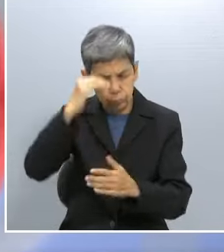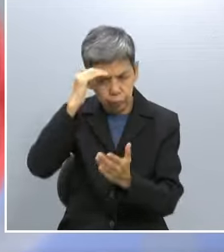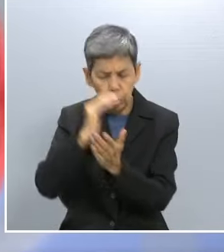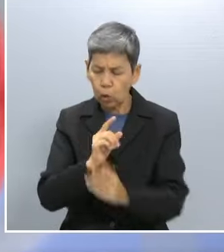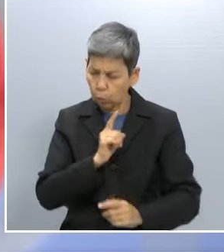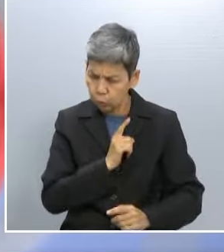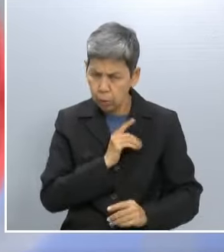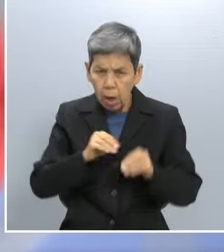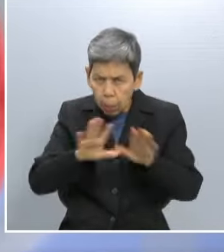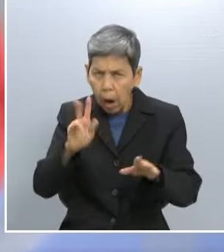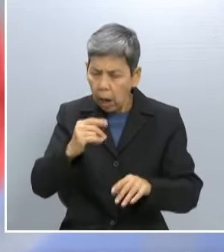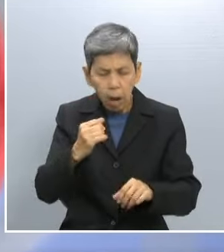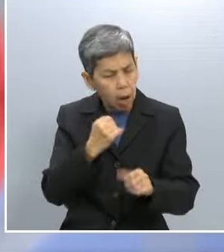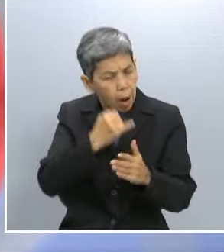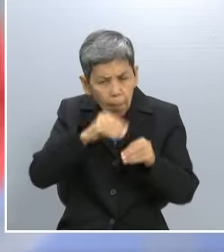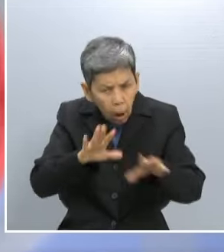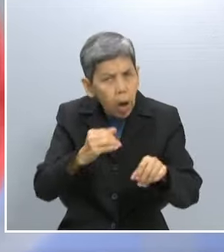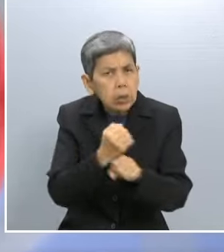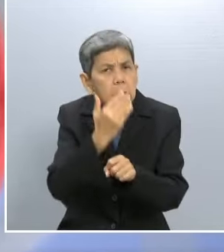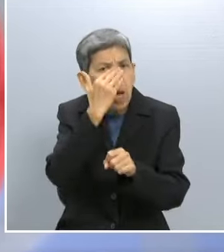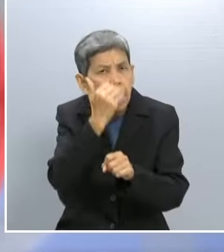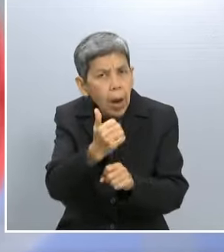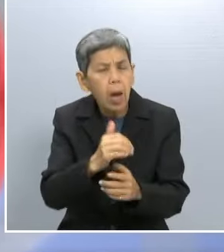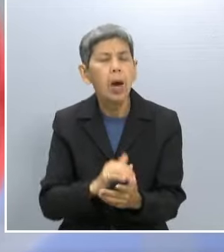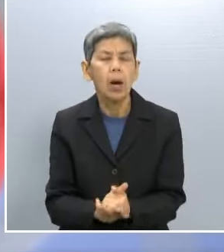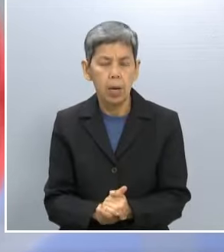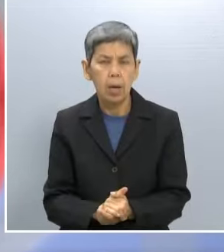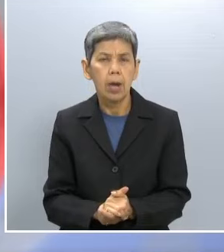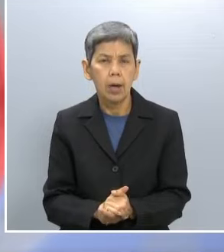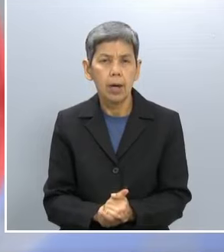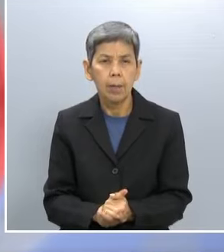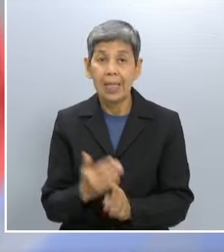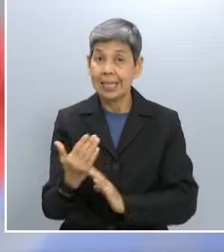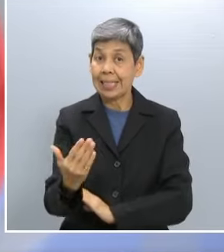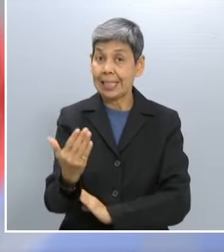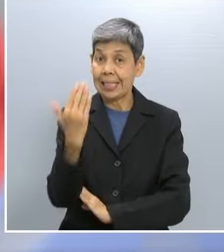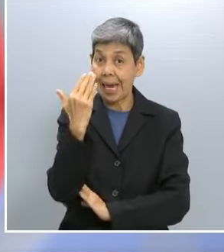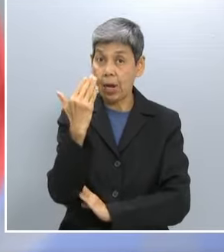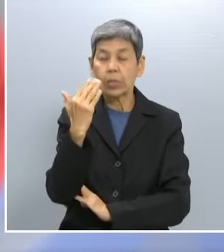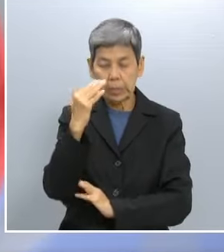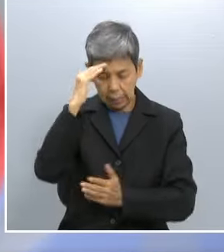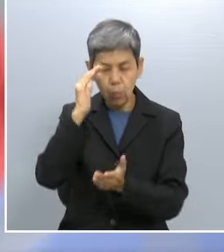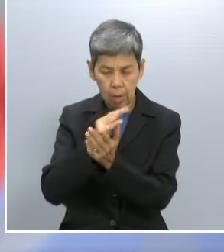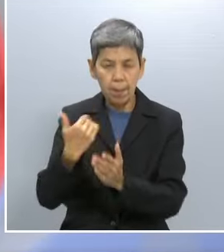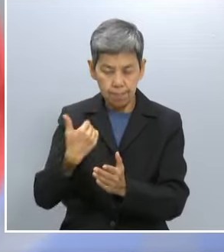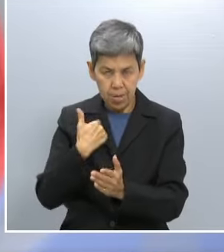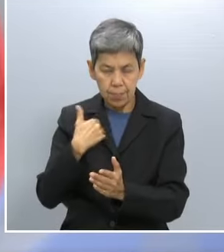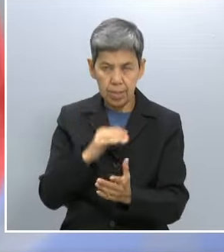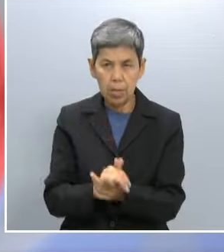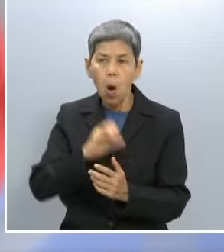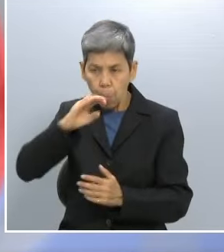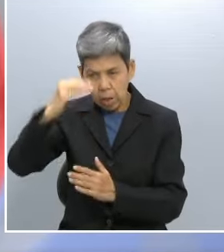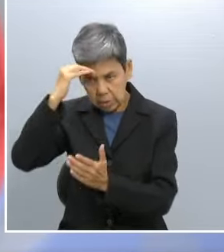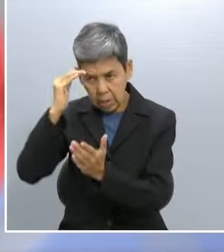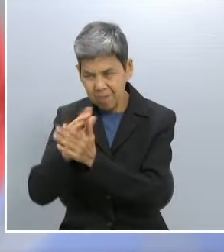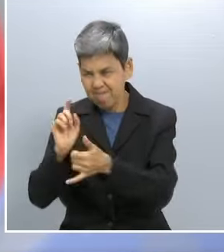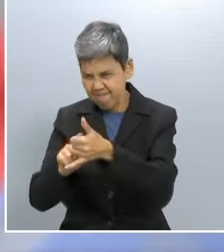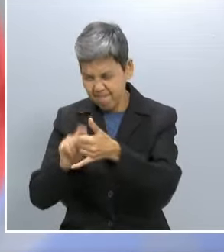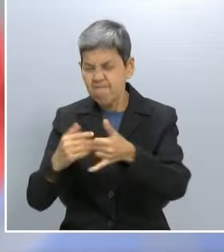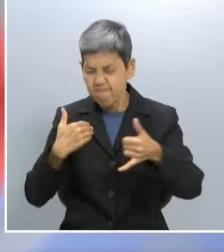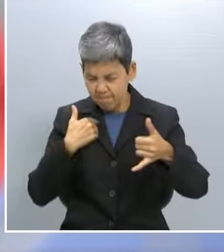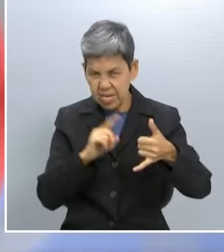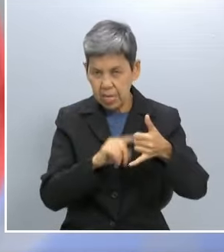ชอบนี่บิ๊กโจ๊กบอกแบบนั้น ค่ะ ใช่ไหม ใช่เดี๋ยวเช้าวันนี้ค่ะบิ๊กโจ๊กบอกว่าก็มีลูกน้องไปแจ้งความตำรวจนายหนึ่งนะคะแล้